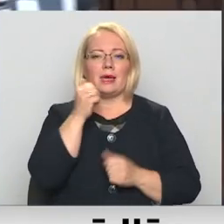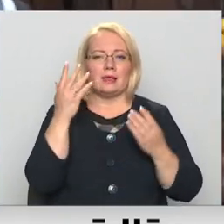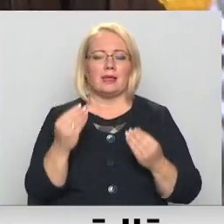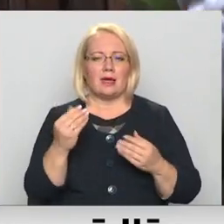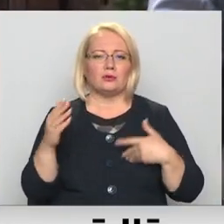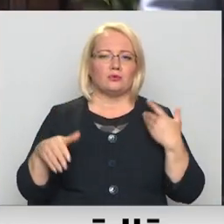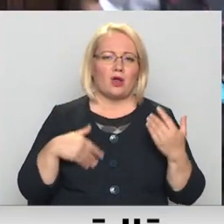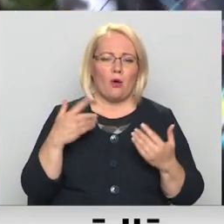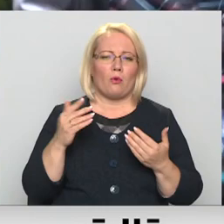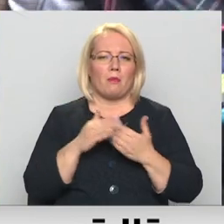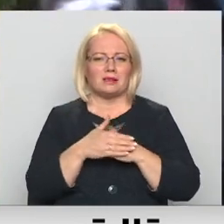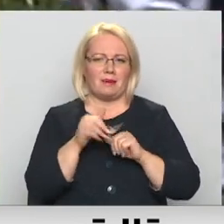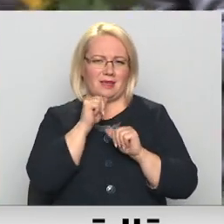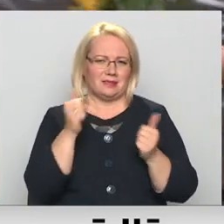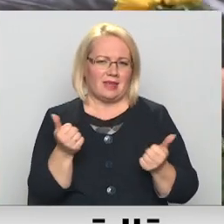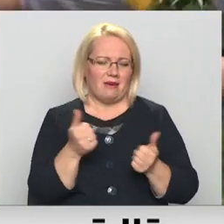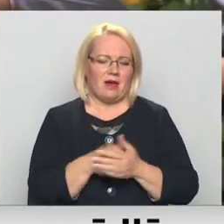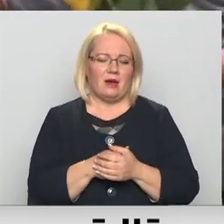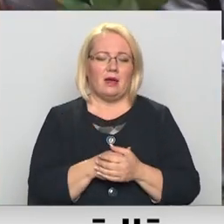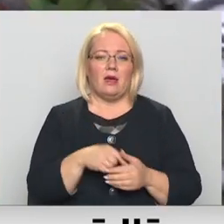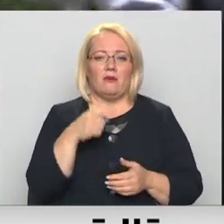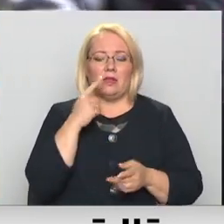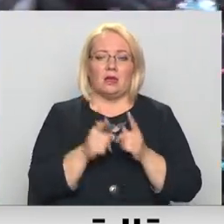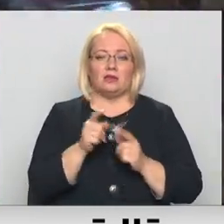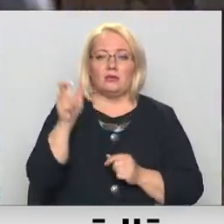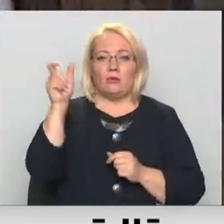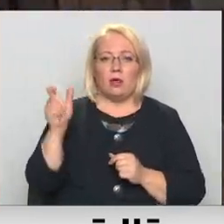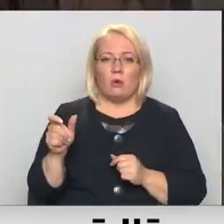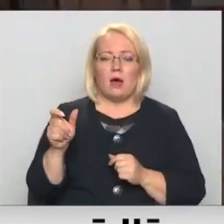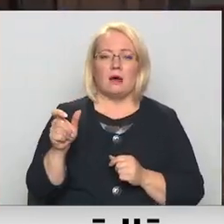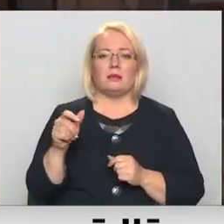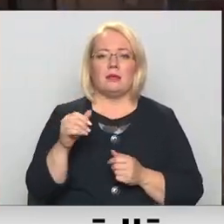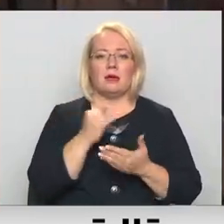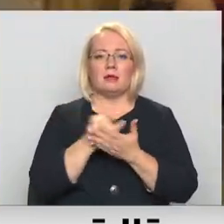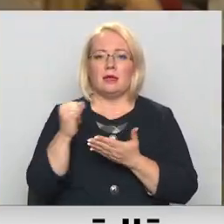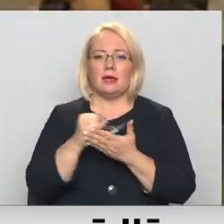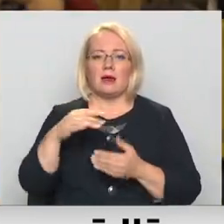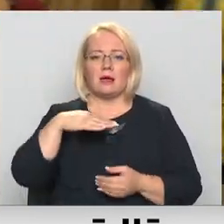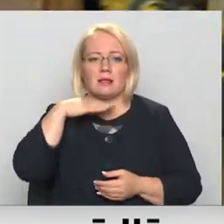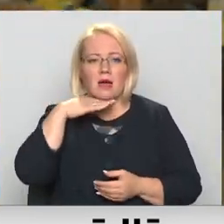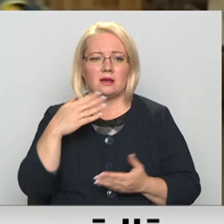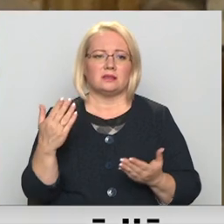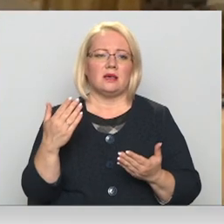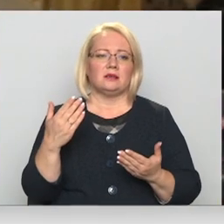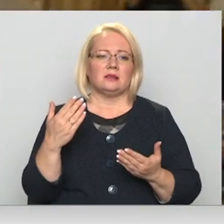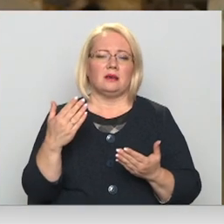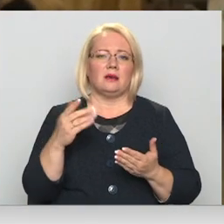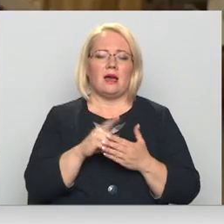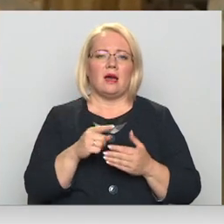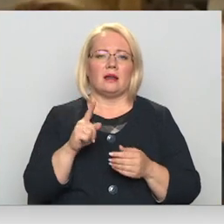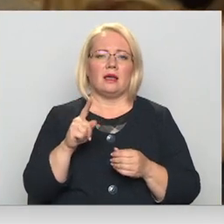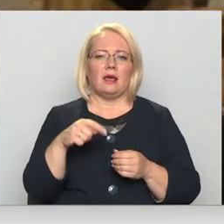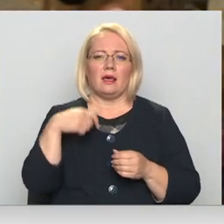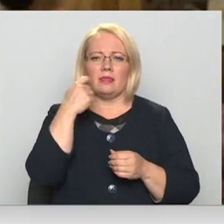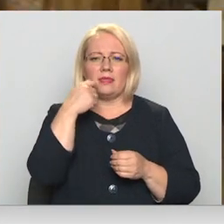nevarot. Šobrīd skolotājs ņems iekalu testus, tīra klases pēc iekalu testiem, nodarbojās